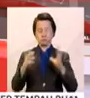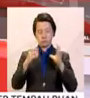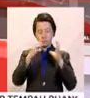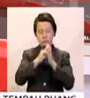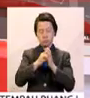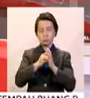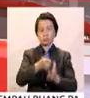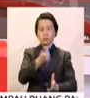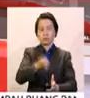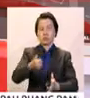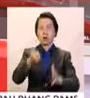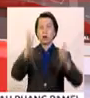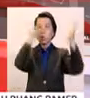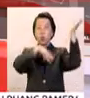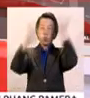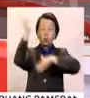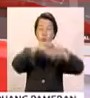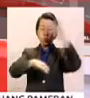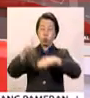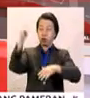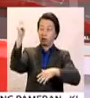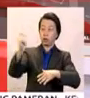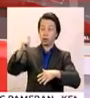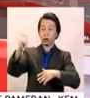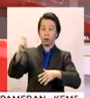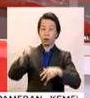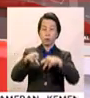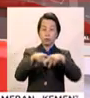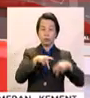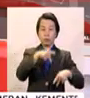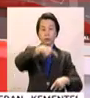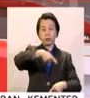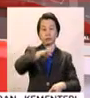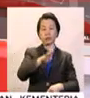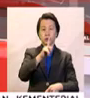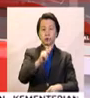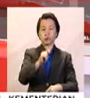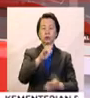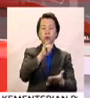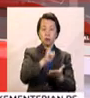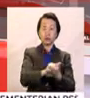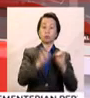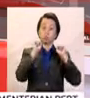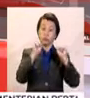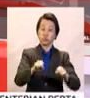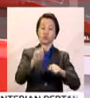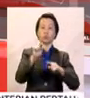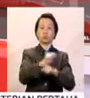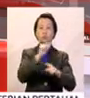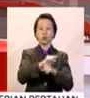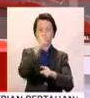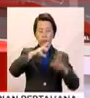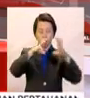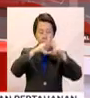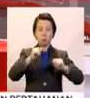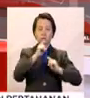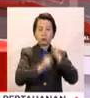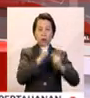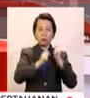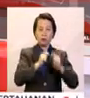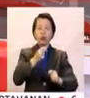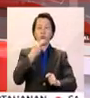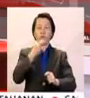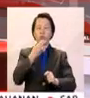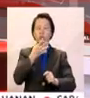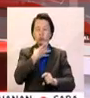Pemasangan alat pengesan asap di tandas awam milik pihak berkuasa tempatan PBT antara mekanisme yang boleh digunakan bagi mengatasi tabiat perokok